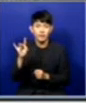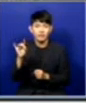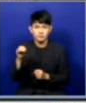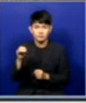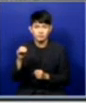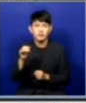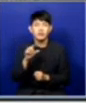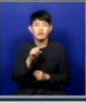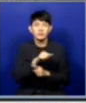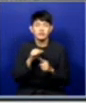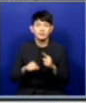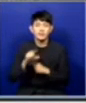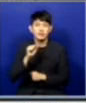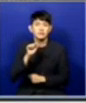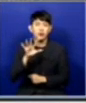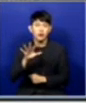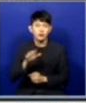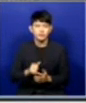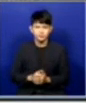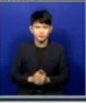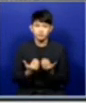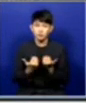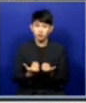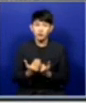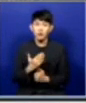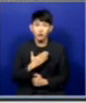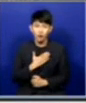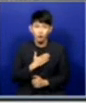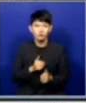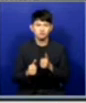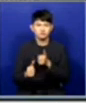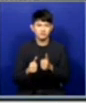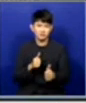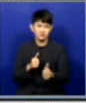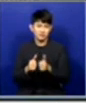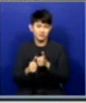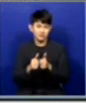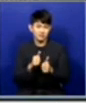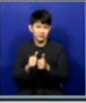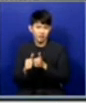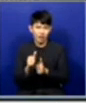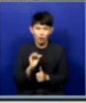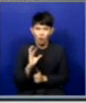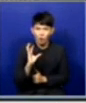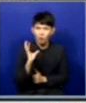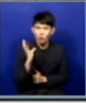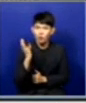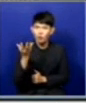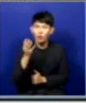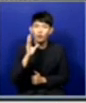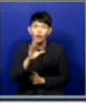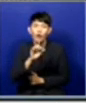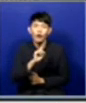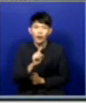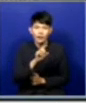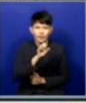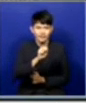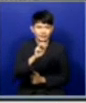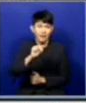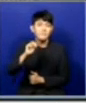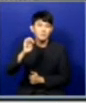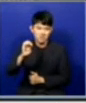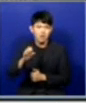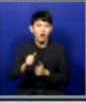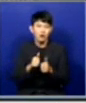25แล้วเราก็จะเข้าไปแข่งในอันดับโลกของ SME ด้วยค่